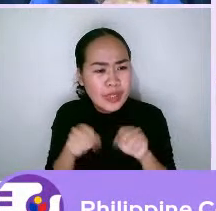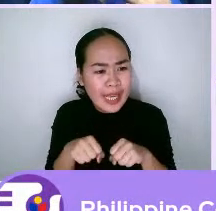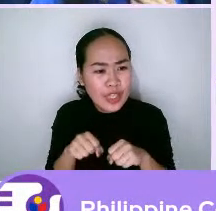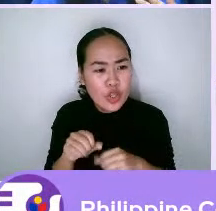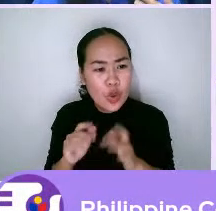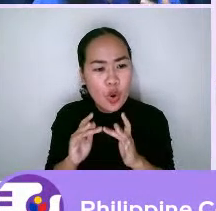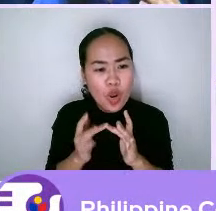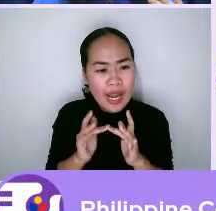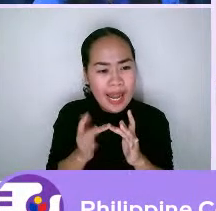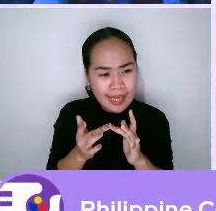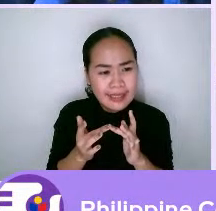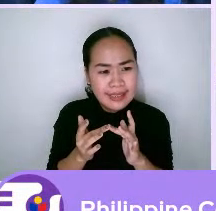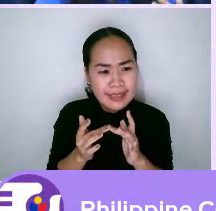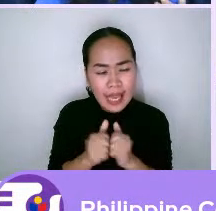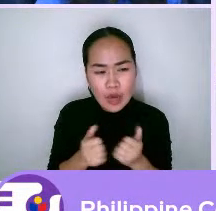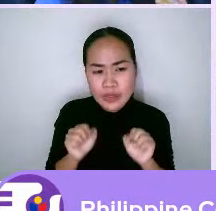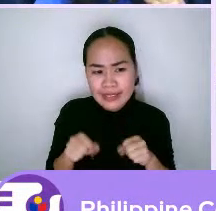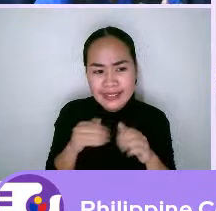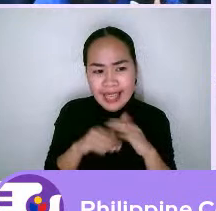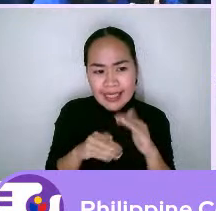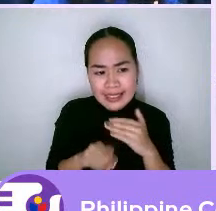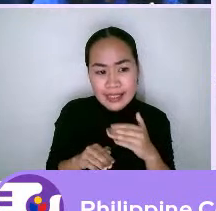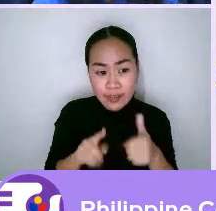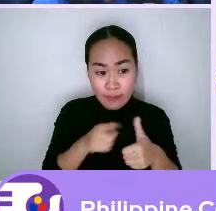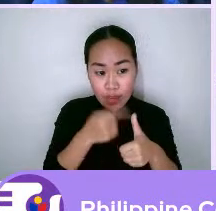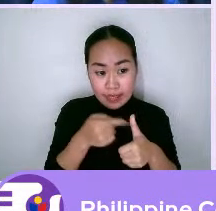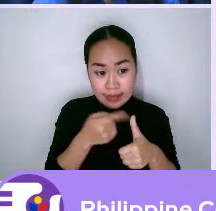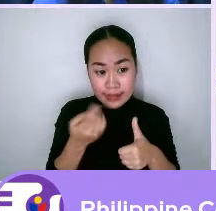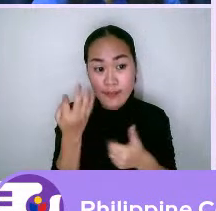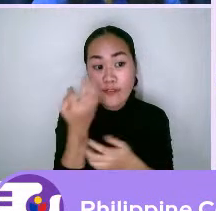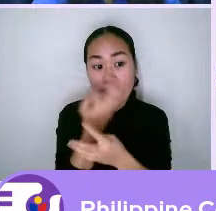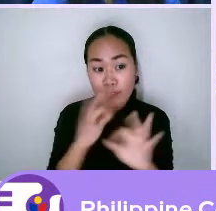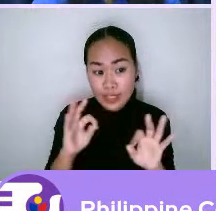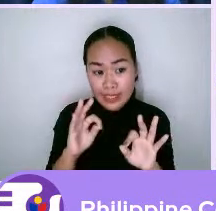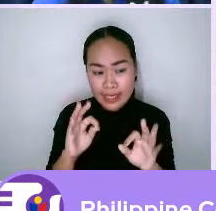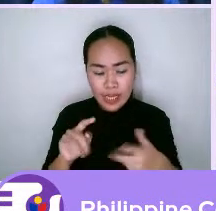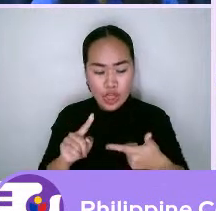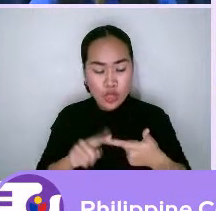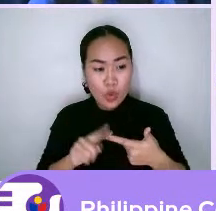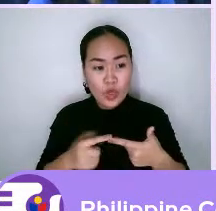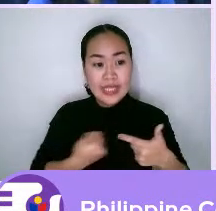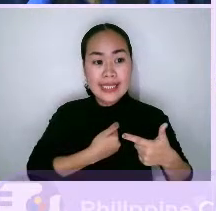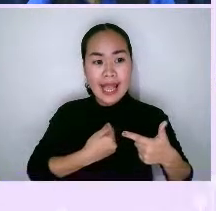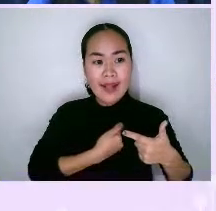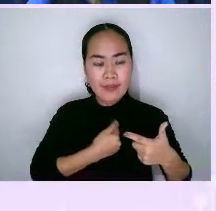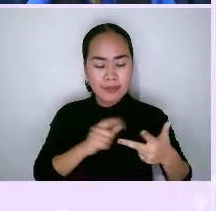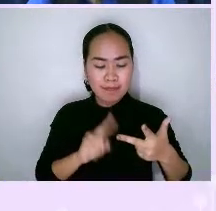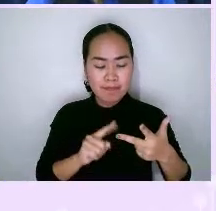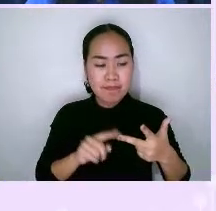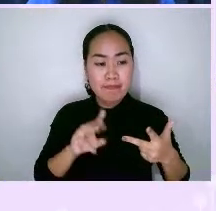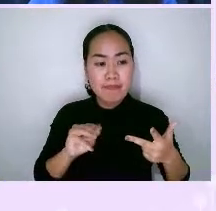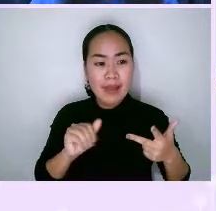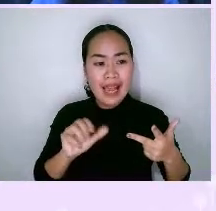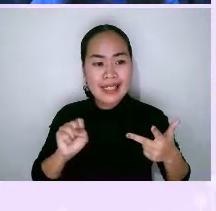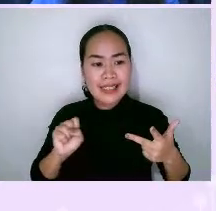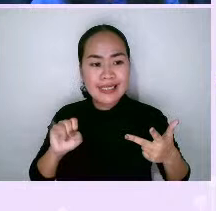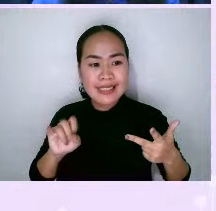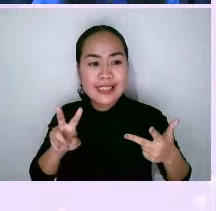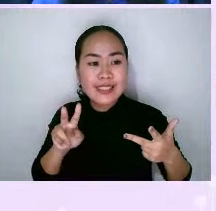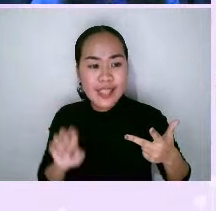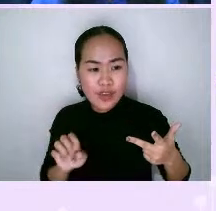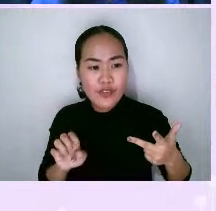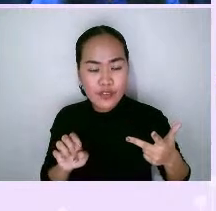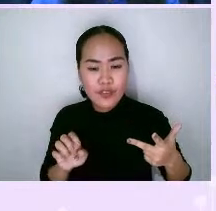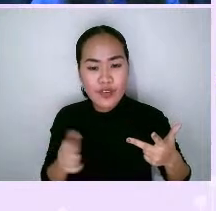dalawang modes of access. Ang una po ay free, self-paced, massive open online courses or MOOCs kung tawagin. At ang isa naman po ay